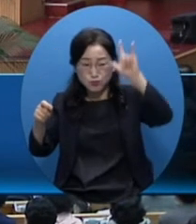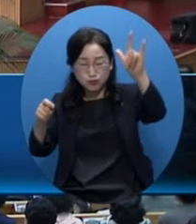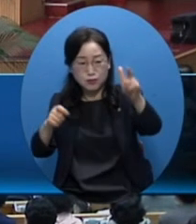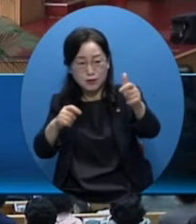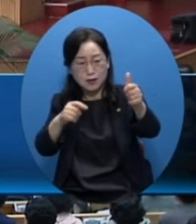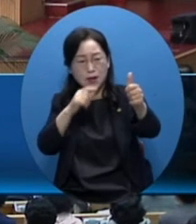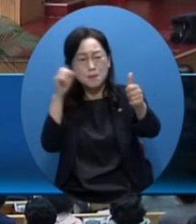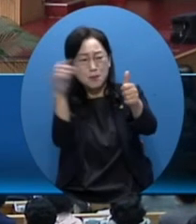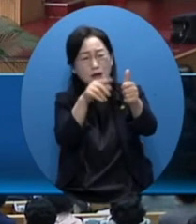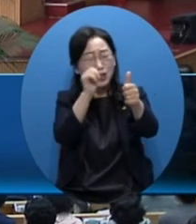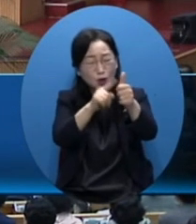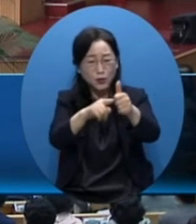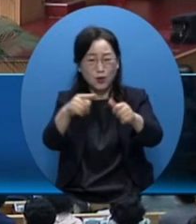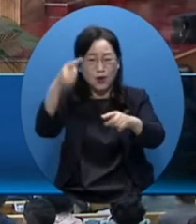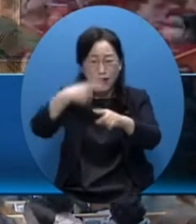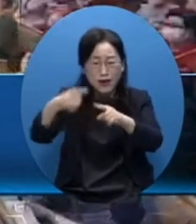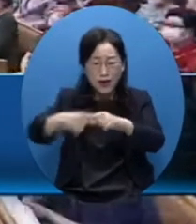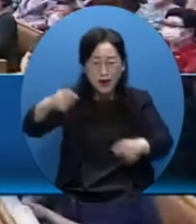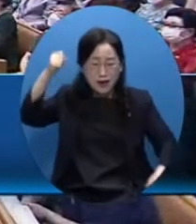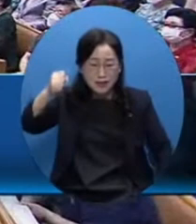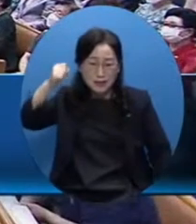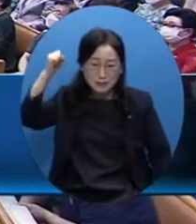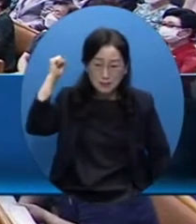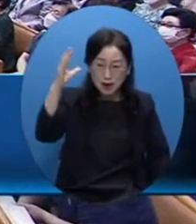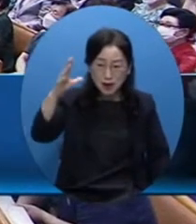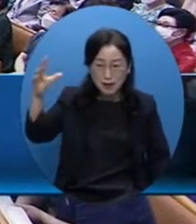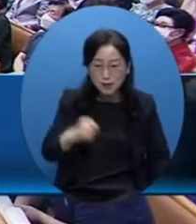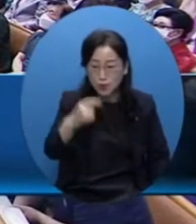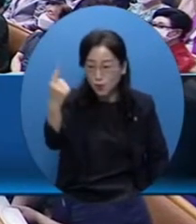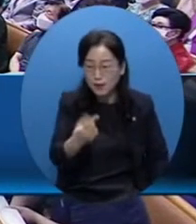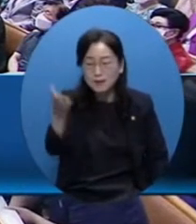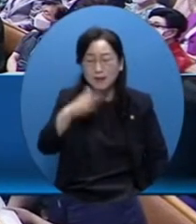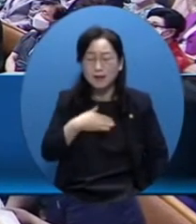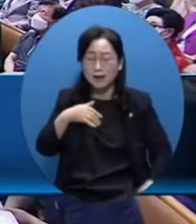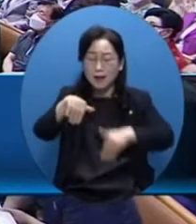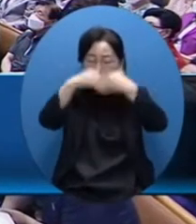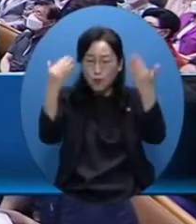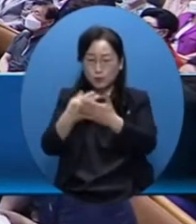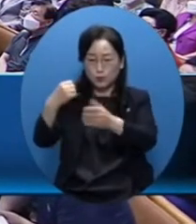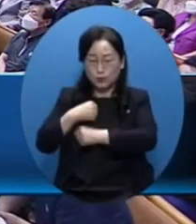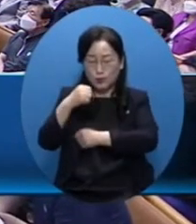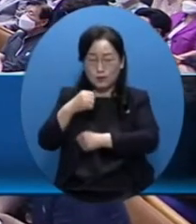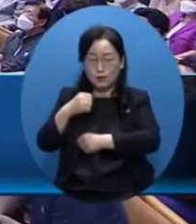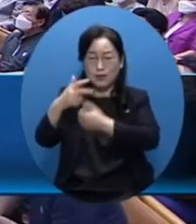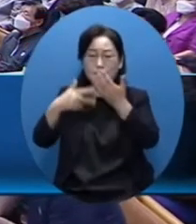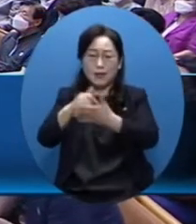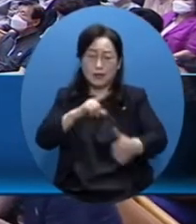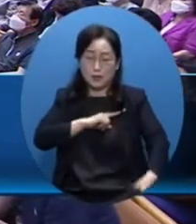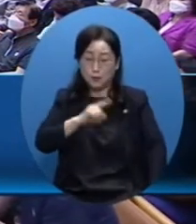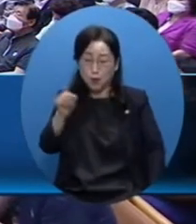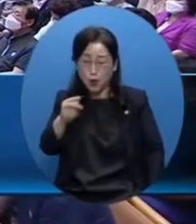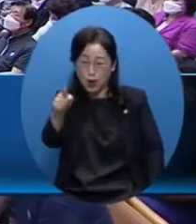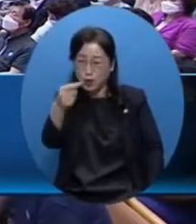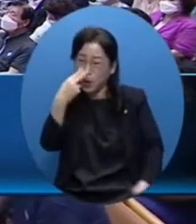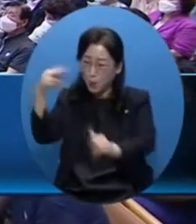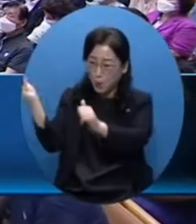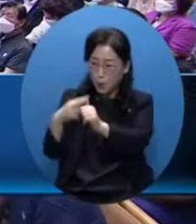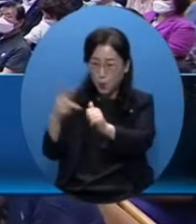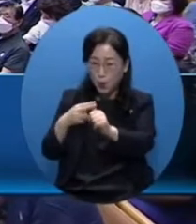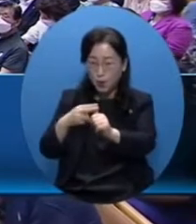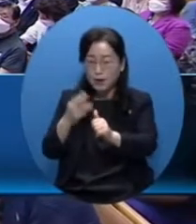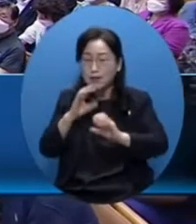창과 탄 차로 내게 나오 거니 와 나는 만무 내야 의 이름 고 때가 보여 칸은 이스라엘 군대의 하나님의 이름으로